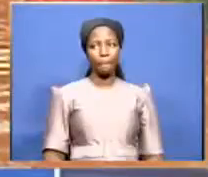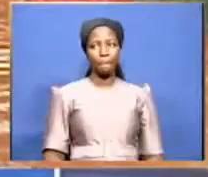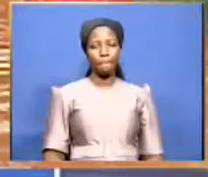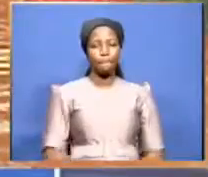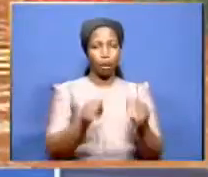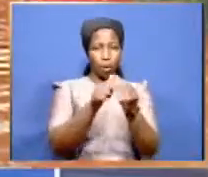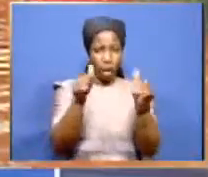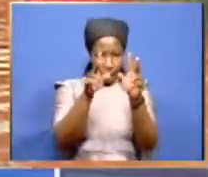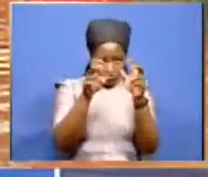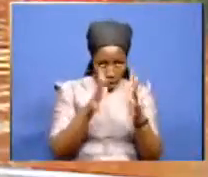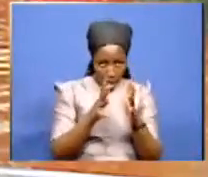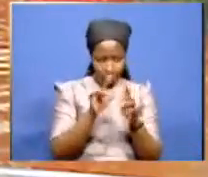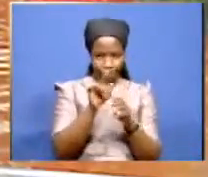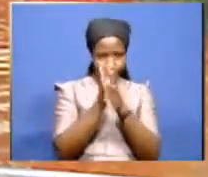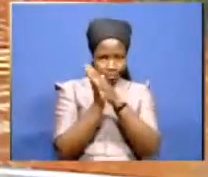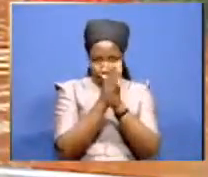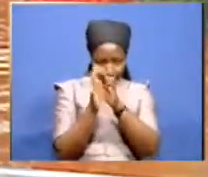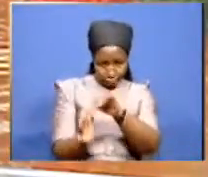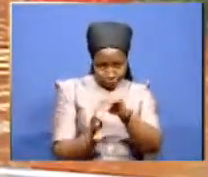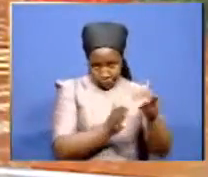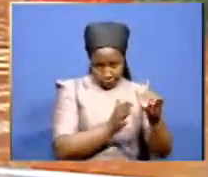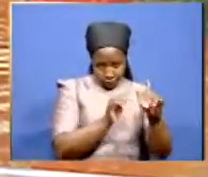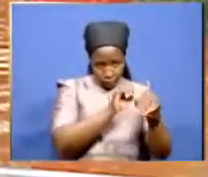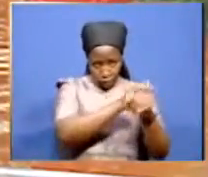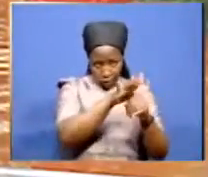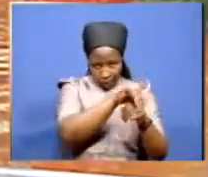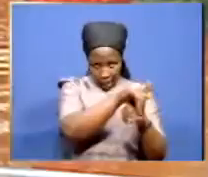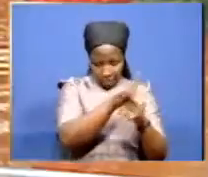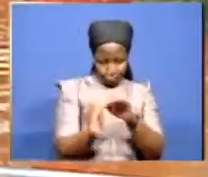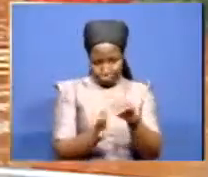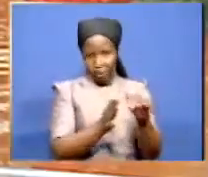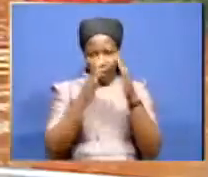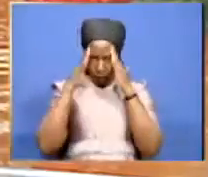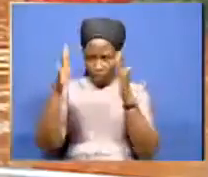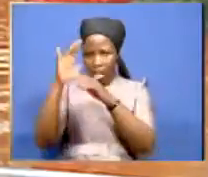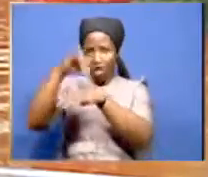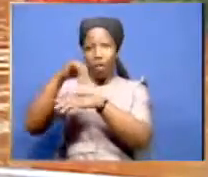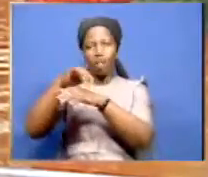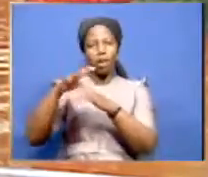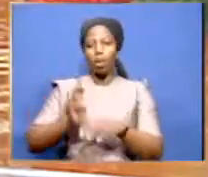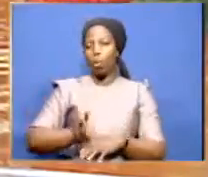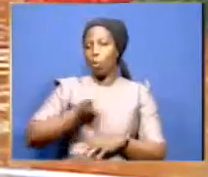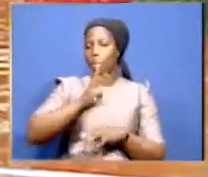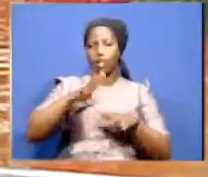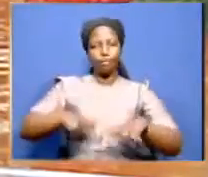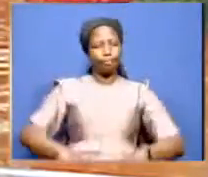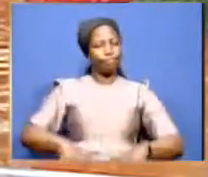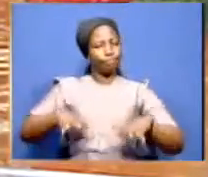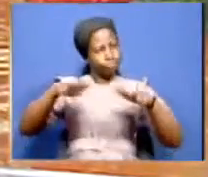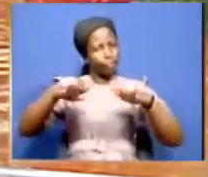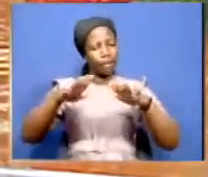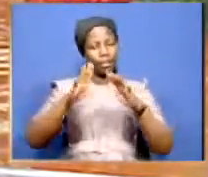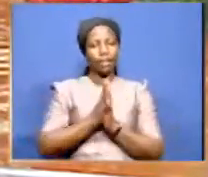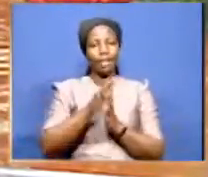Na mtazamaji, kando na taarifa hizo kuhusu COVID-19, sasa tuangazie taarifa kuhusiana na mafuriko, ambapo idara za